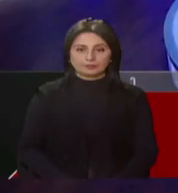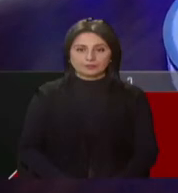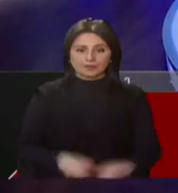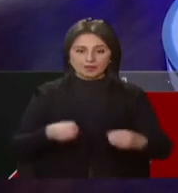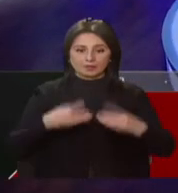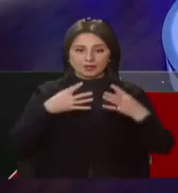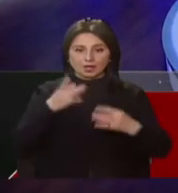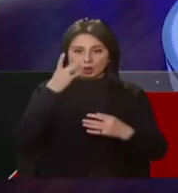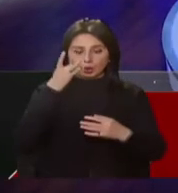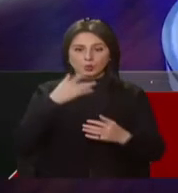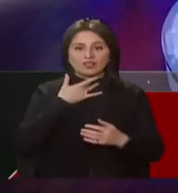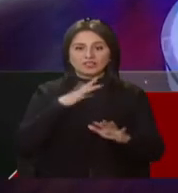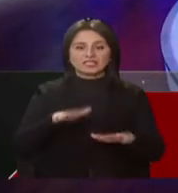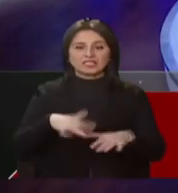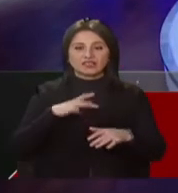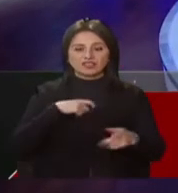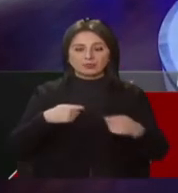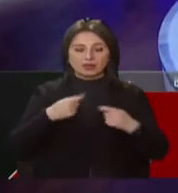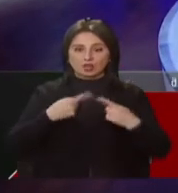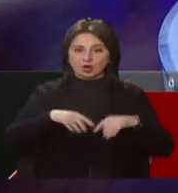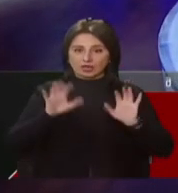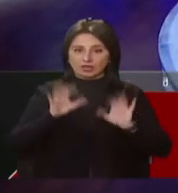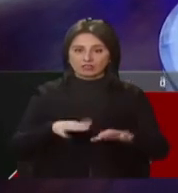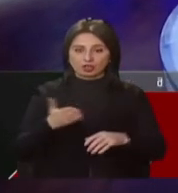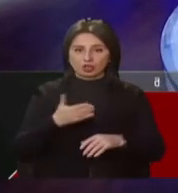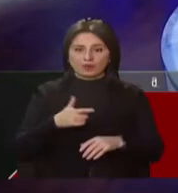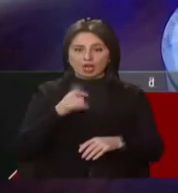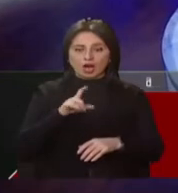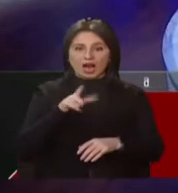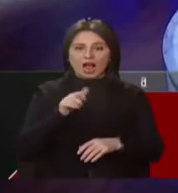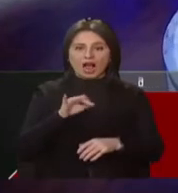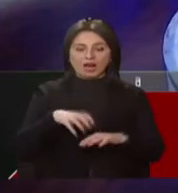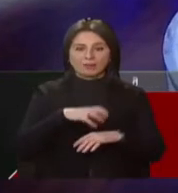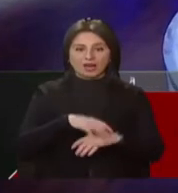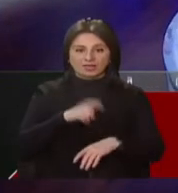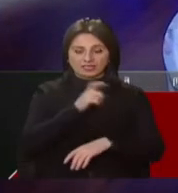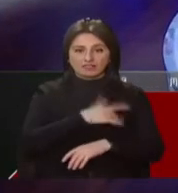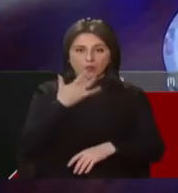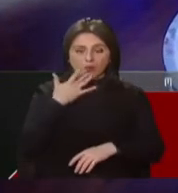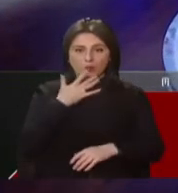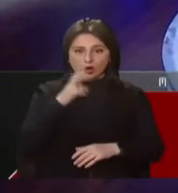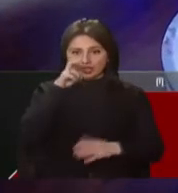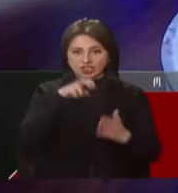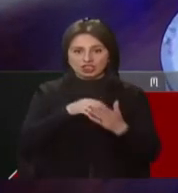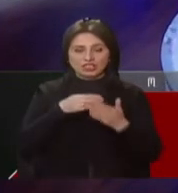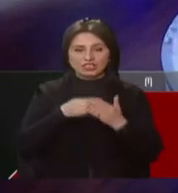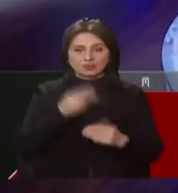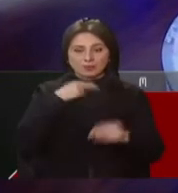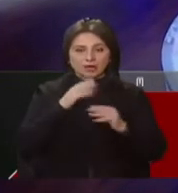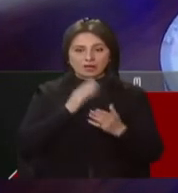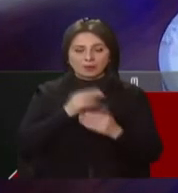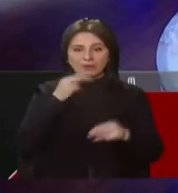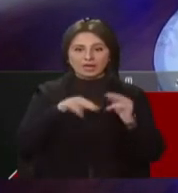Taperis pere barustavis sakrabuloshi tvitmartveli organos taumjdomares romelis Georgi Gakharias partiis tsauria politikuri nishnit zetsoloshi steben